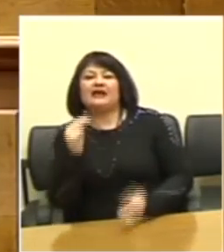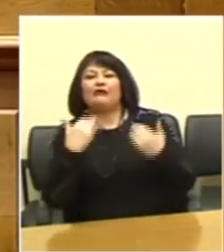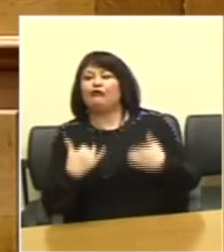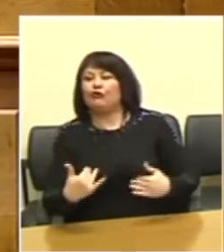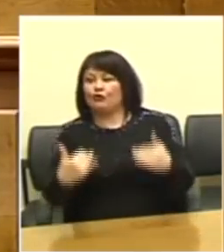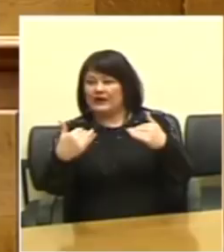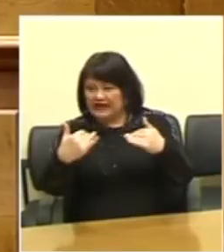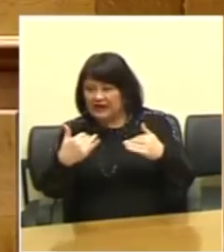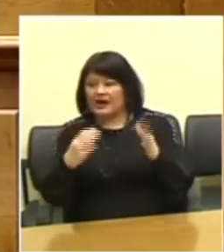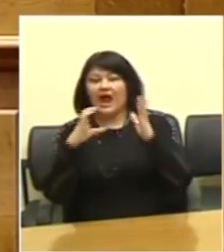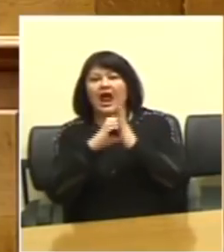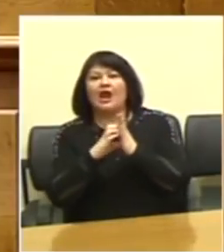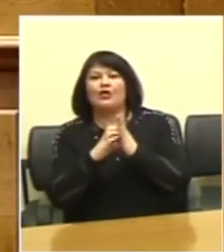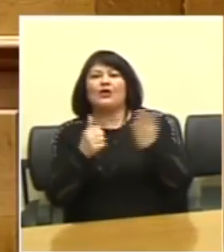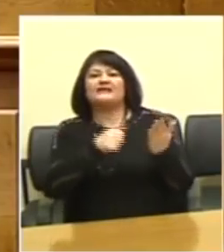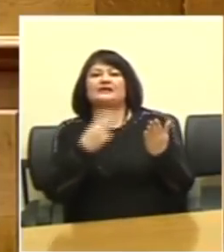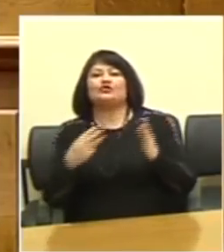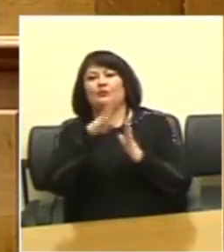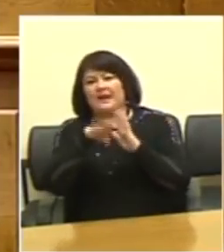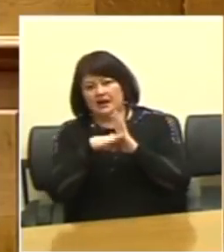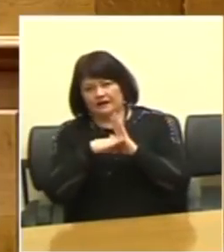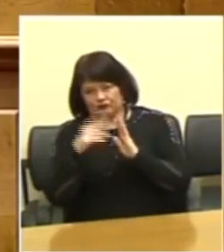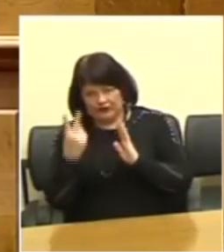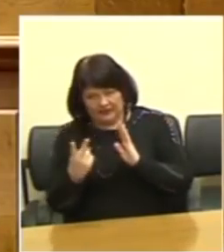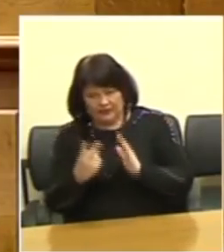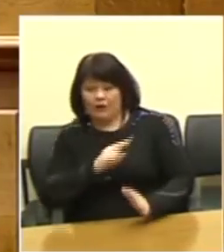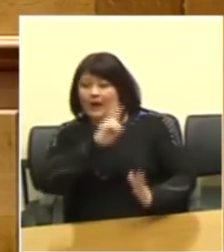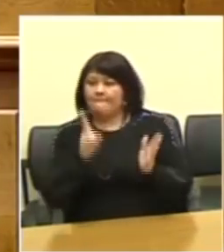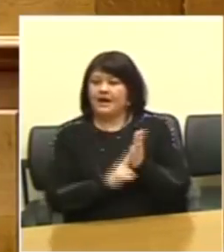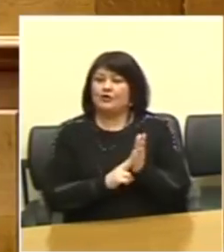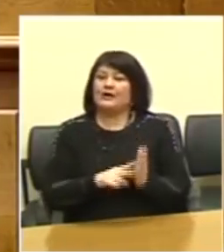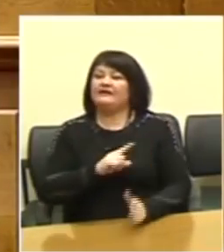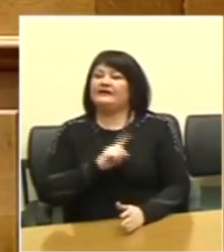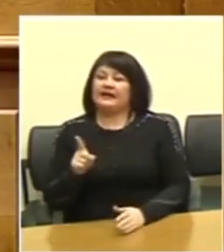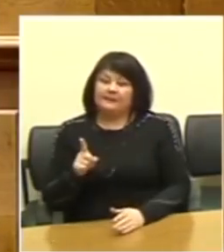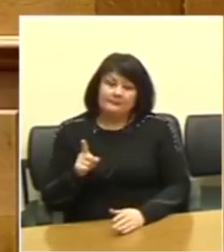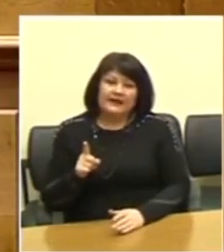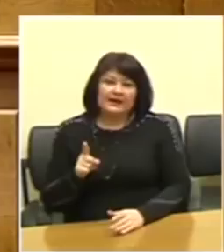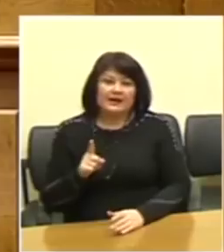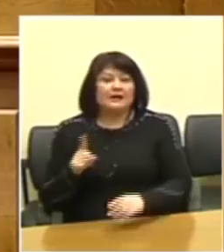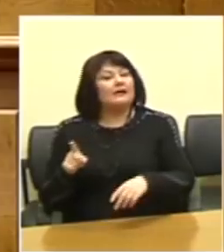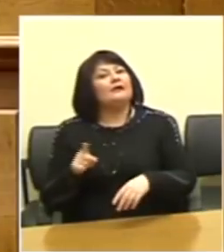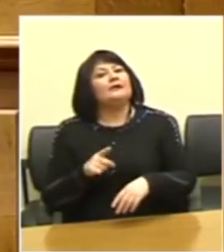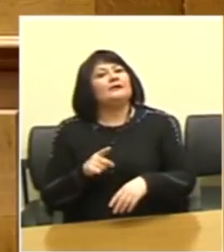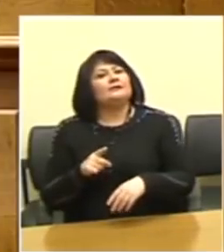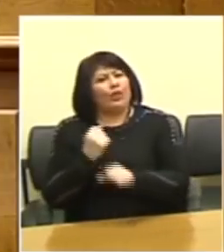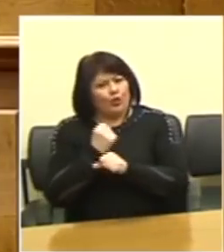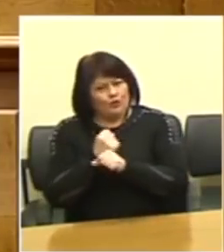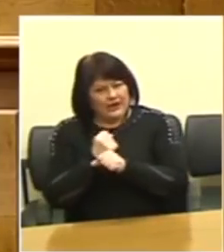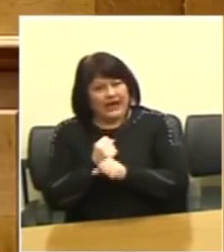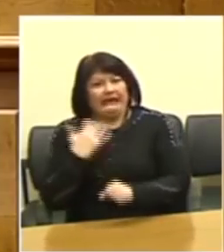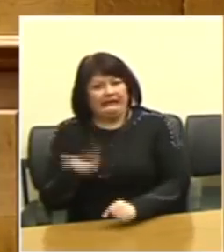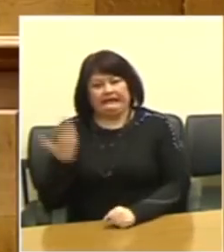άρθρο 68, παράγραφος 2, και για απαγόρευση σε ενενεργεία ή